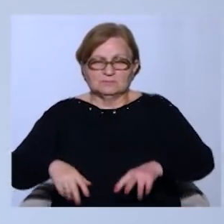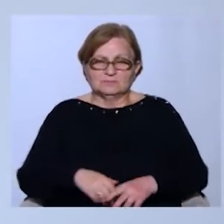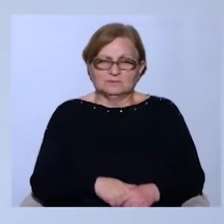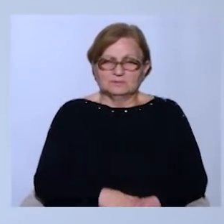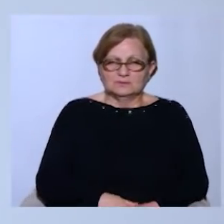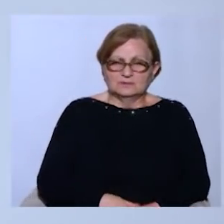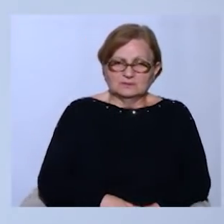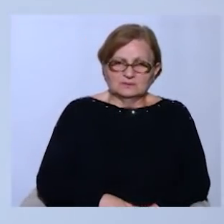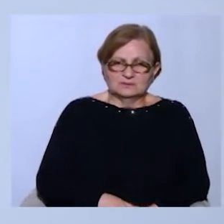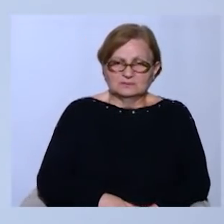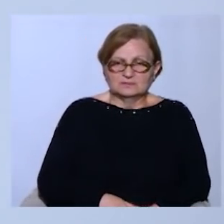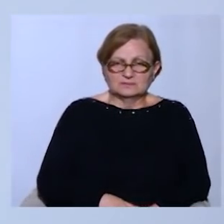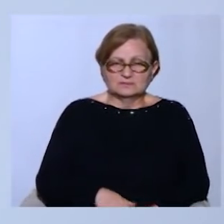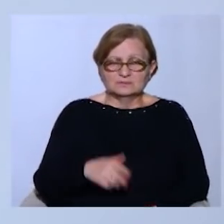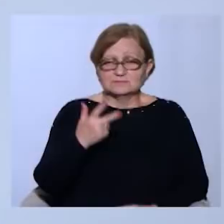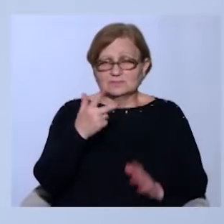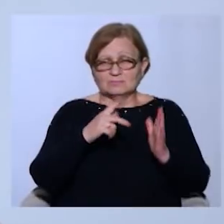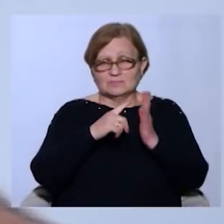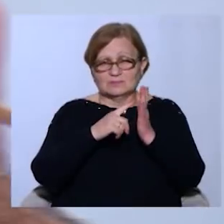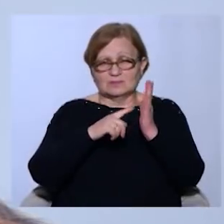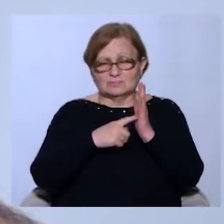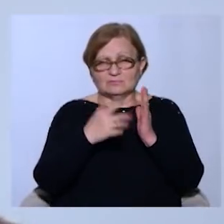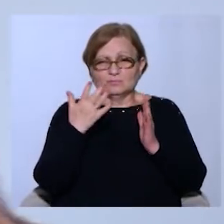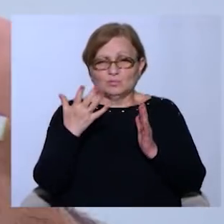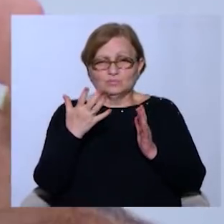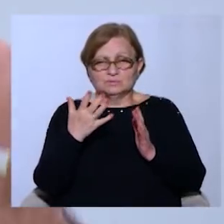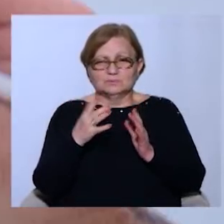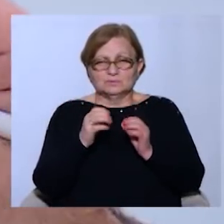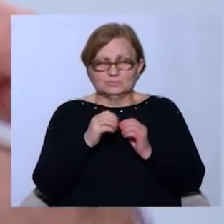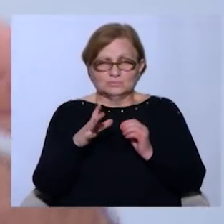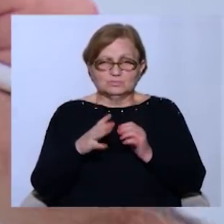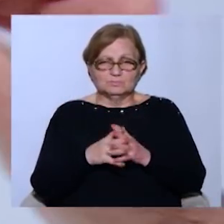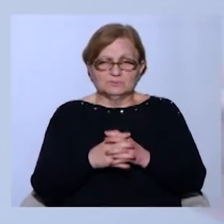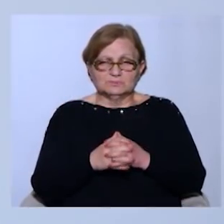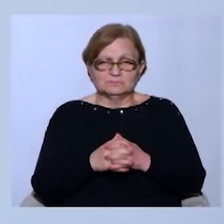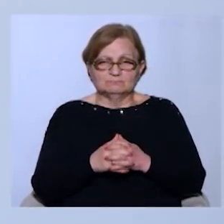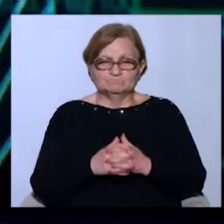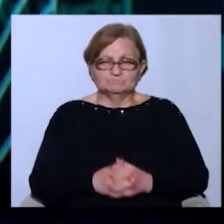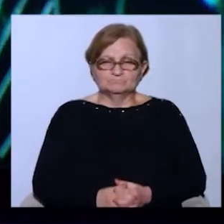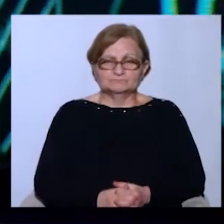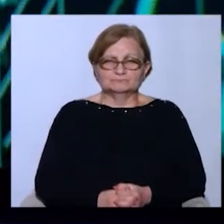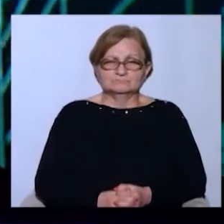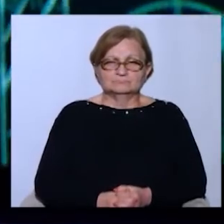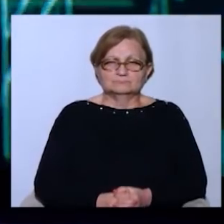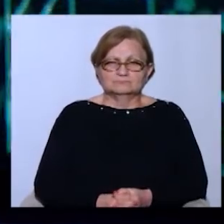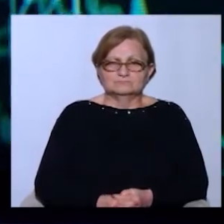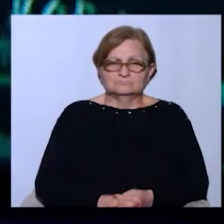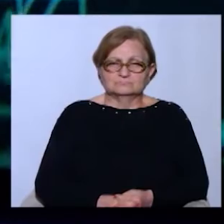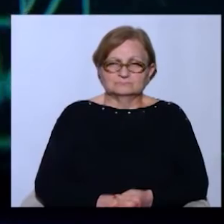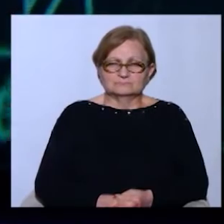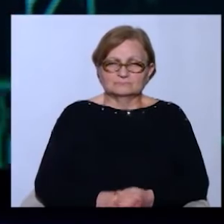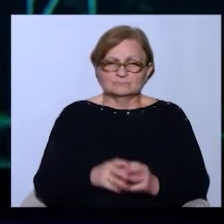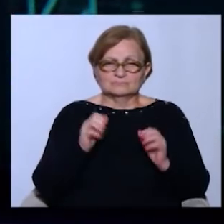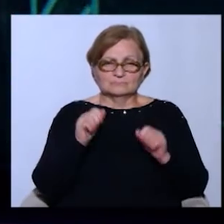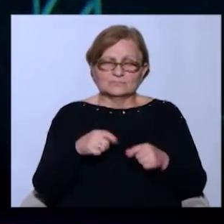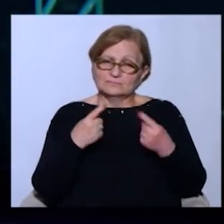5. 3 აღებული გვაქვს 5-ჯერ და გვაქვს 15 კვერცხი. შეგვიძლია